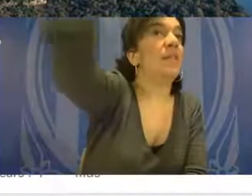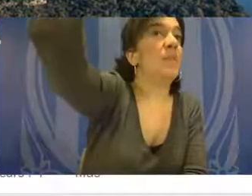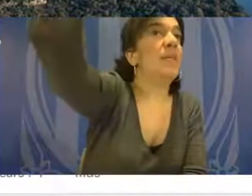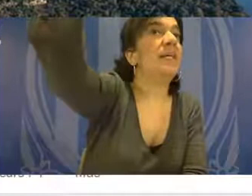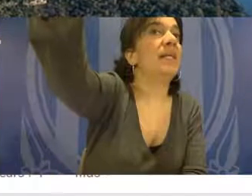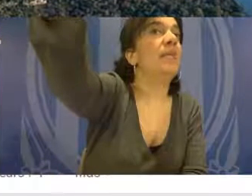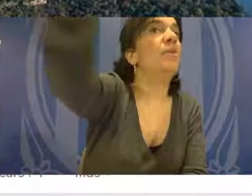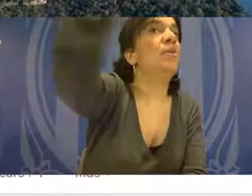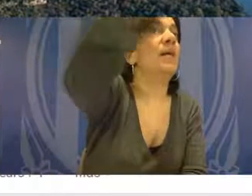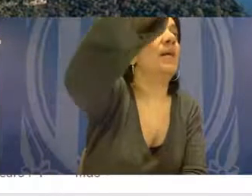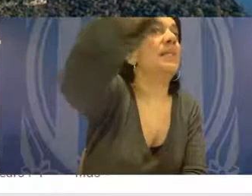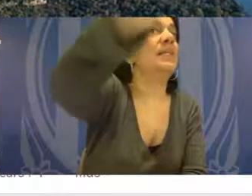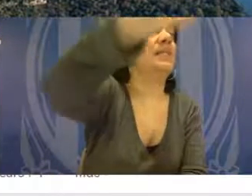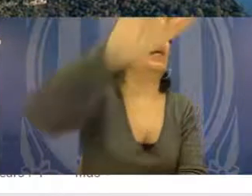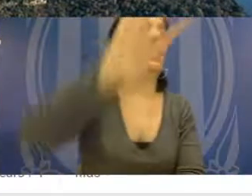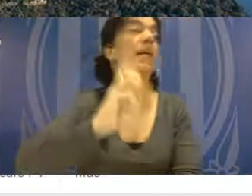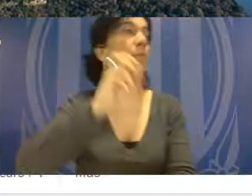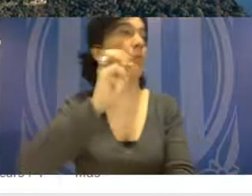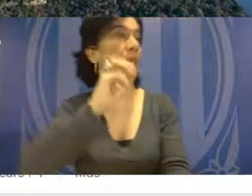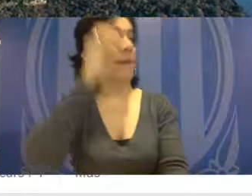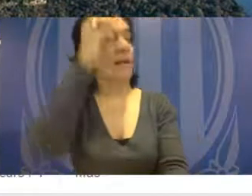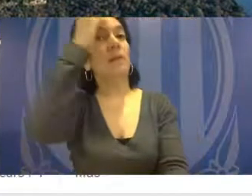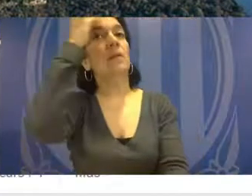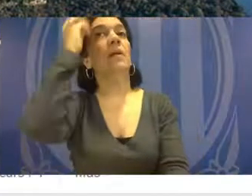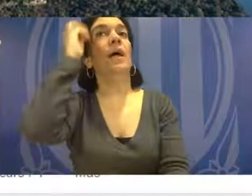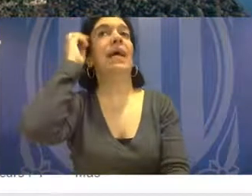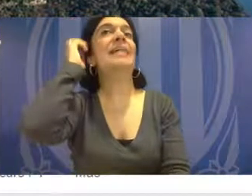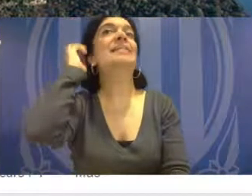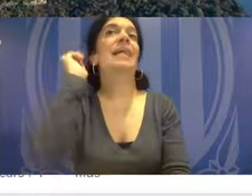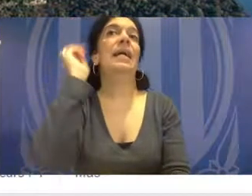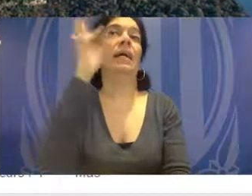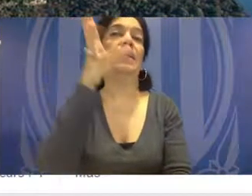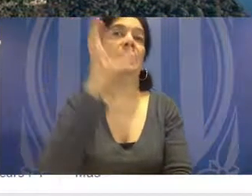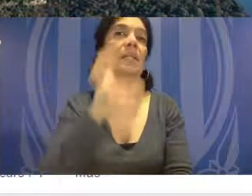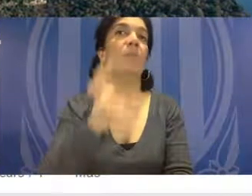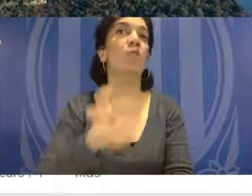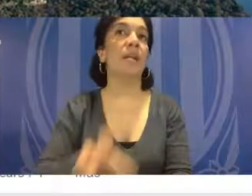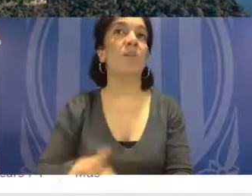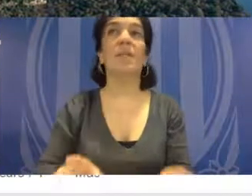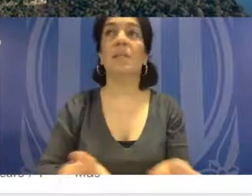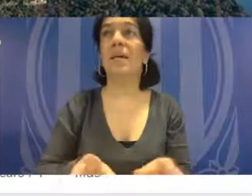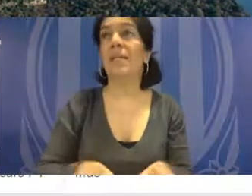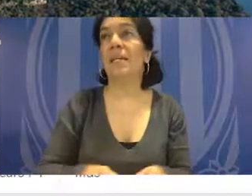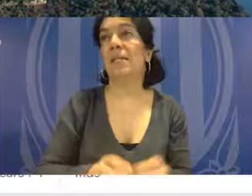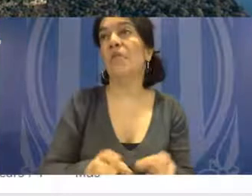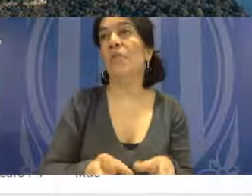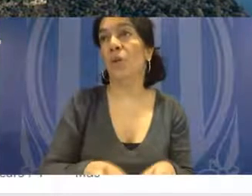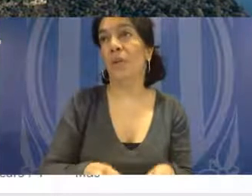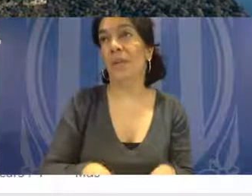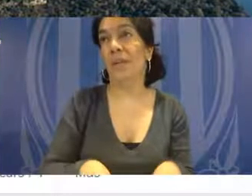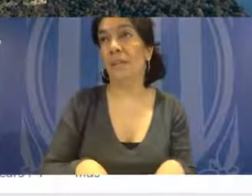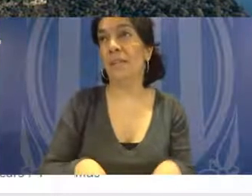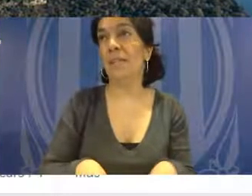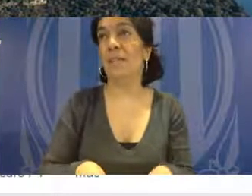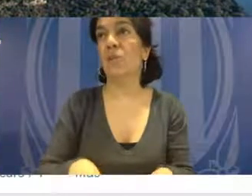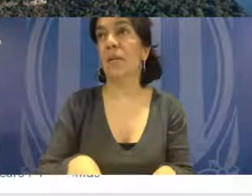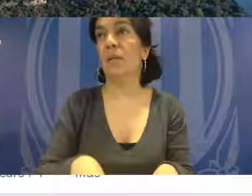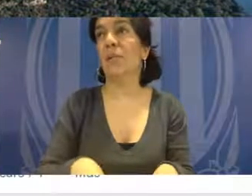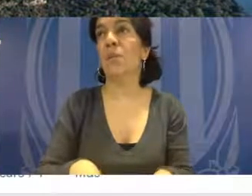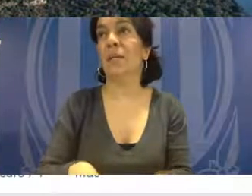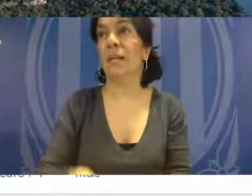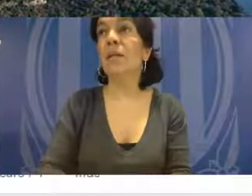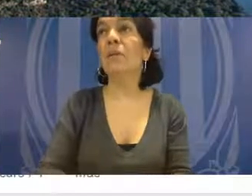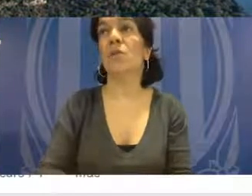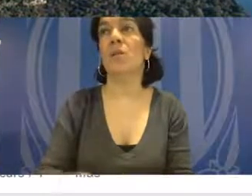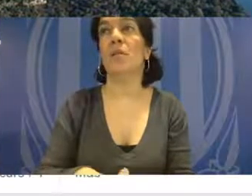dels espais que tenim, lògicament, és la portada. Aquesta ens està mostrant unes imatges d'un fotògraf francès que es diu Jean